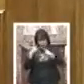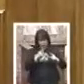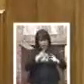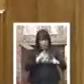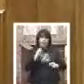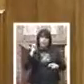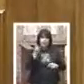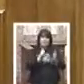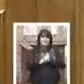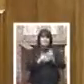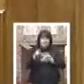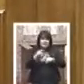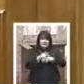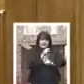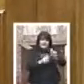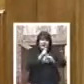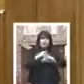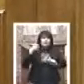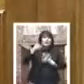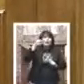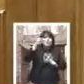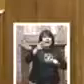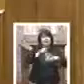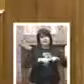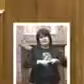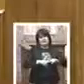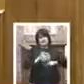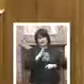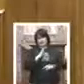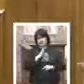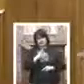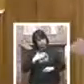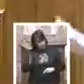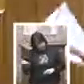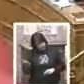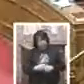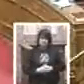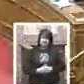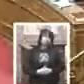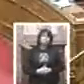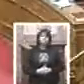διαμορφωτές του μέλλοντος της Ελλάδας και του μέλλοντος των ανθρώπων της. Σας ευχαριστώ.